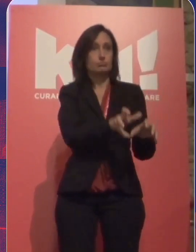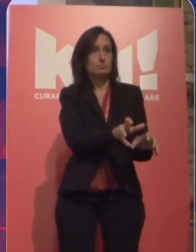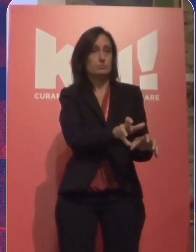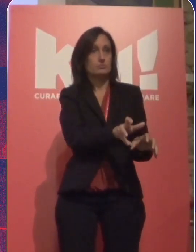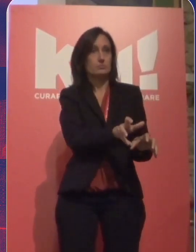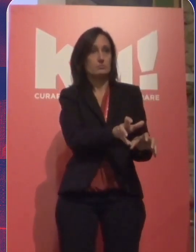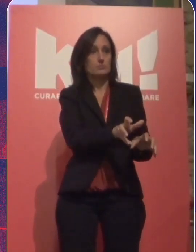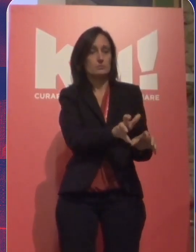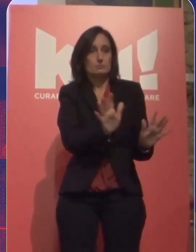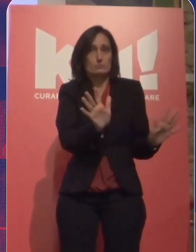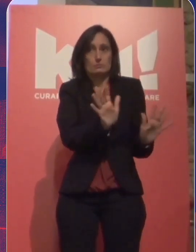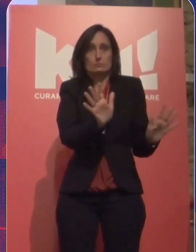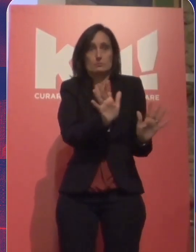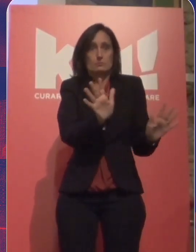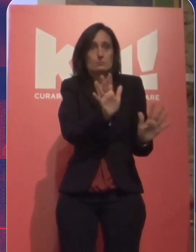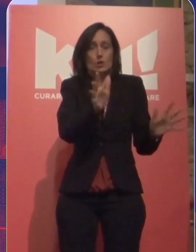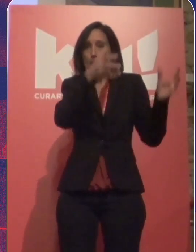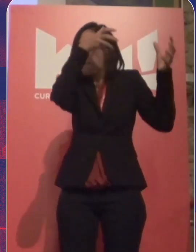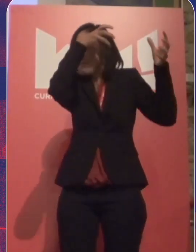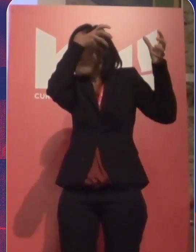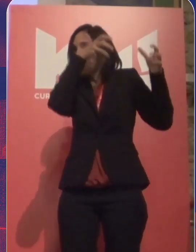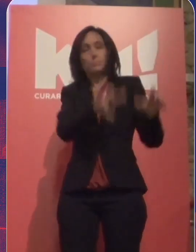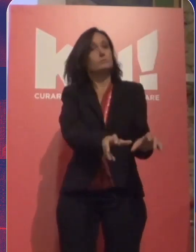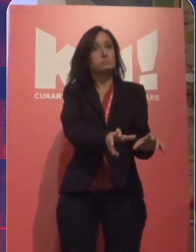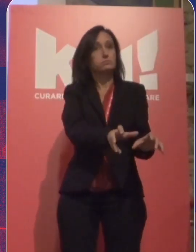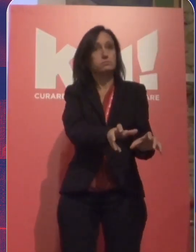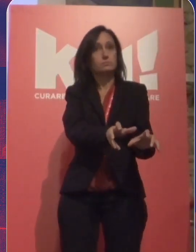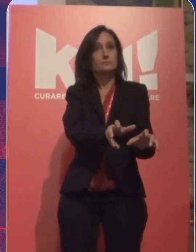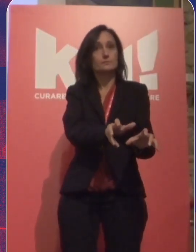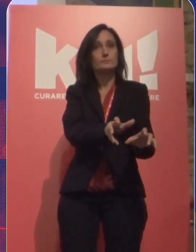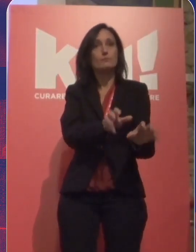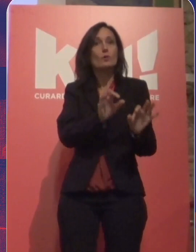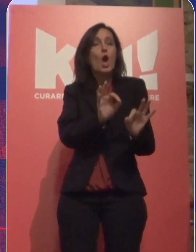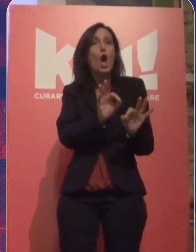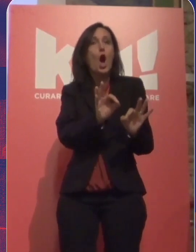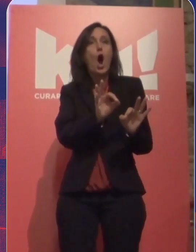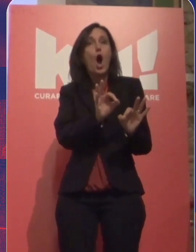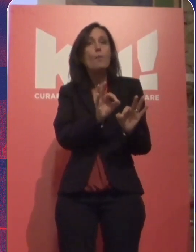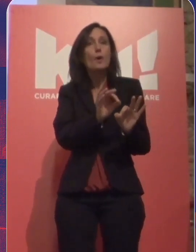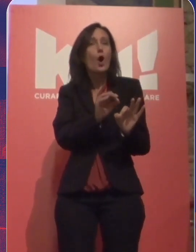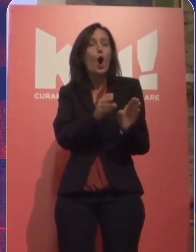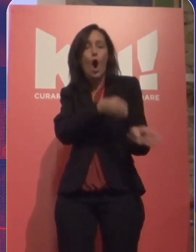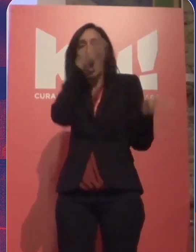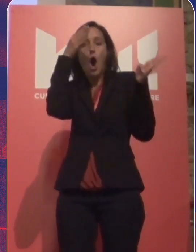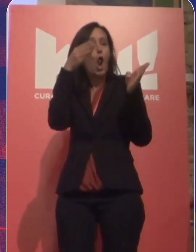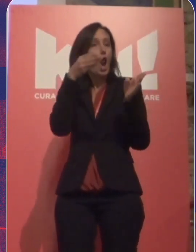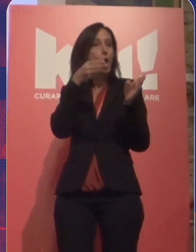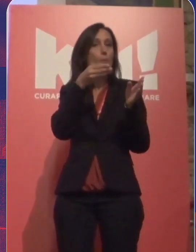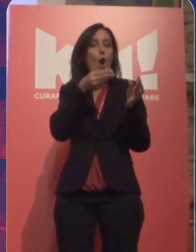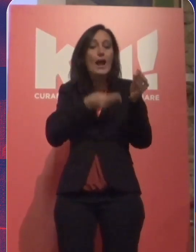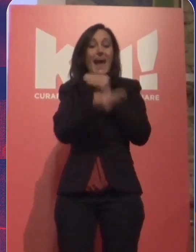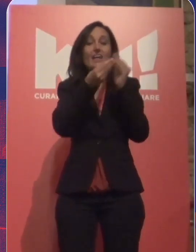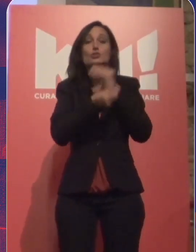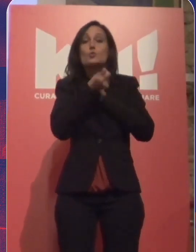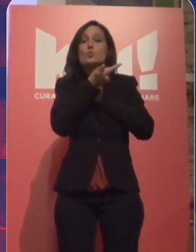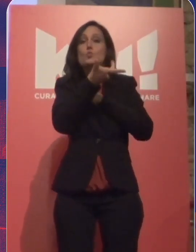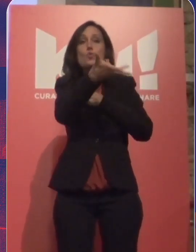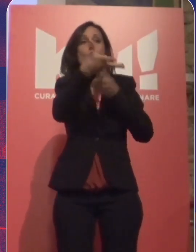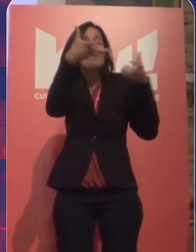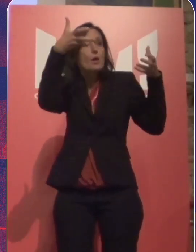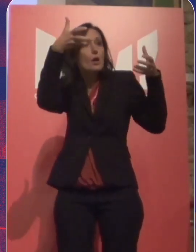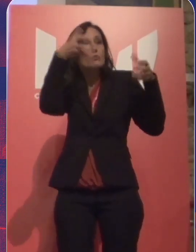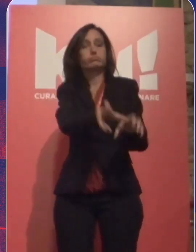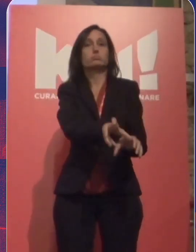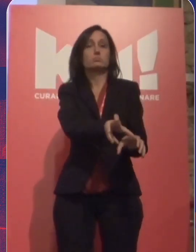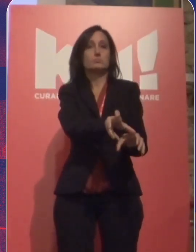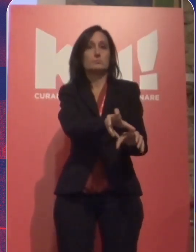le nascite calino così drasticamente così bruscamente è il segnale di